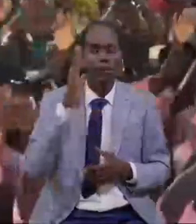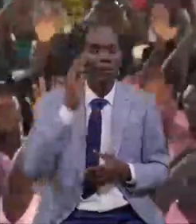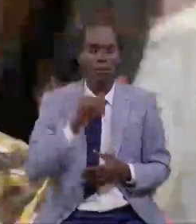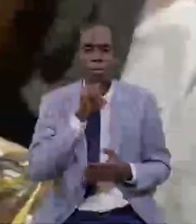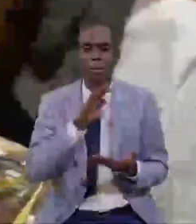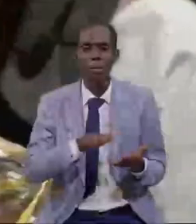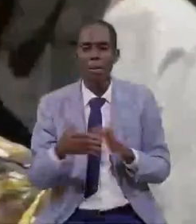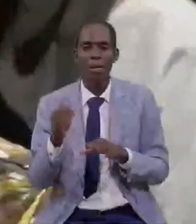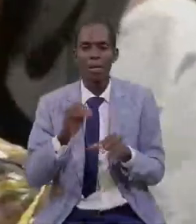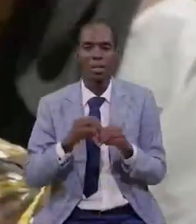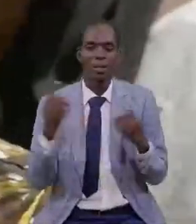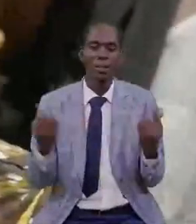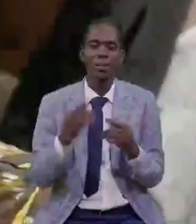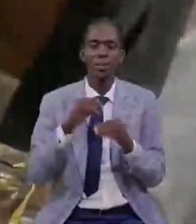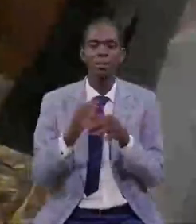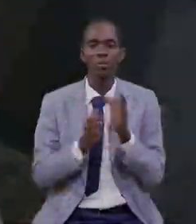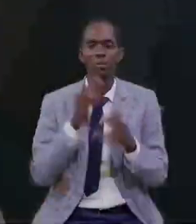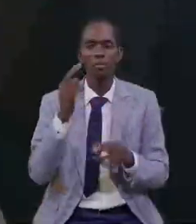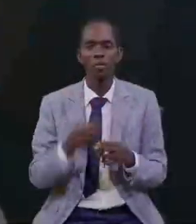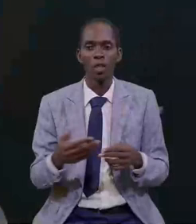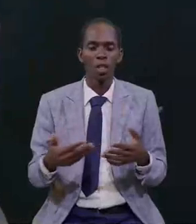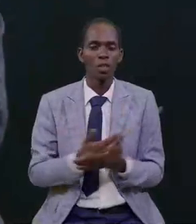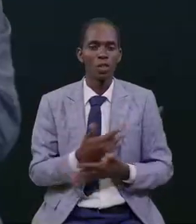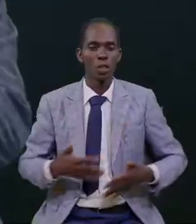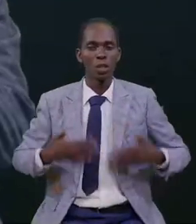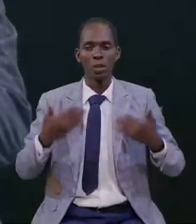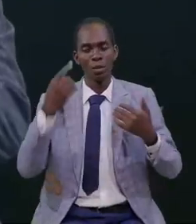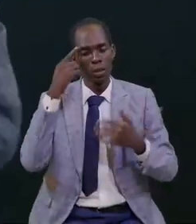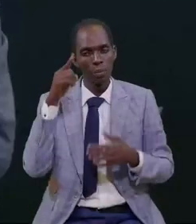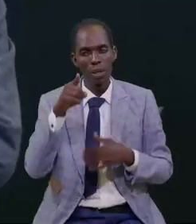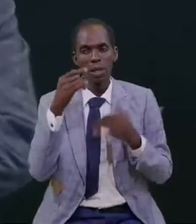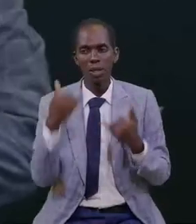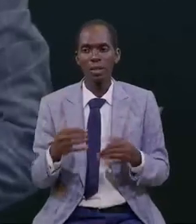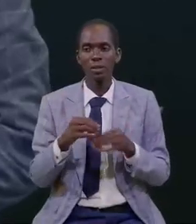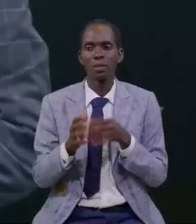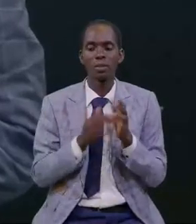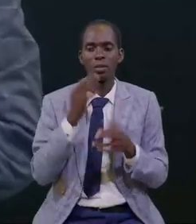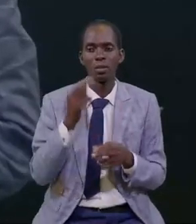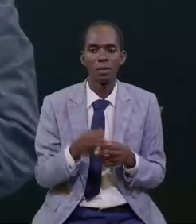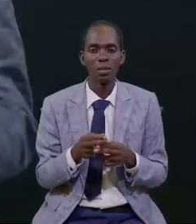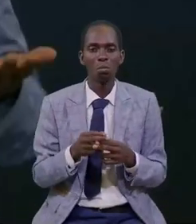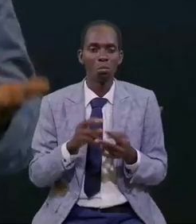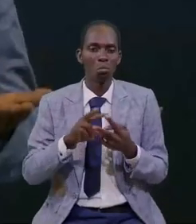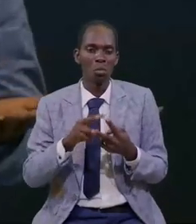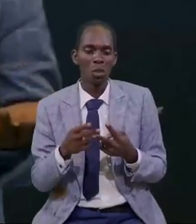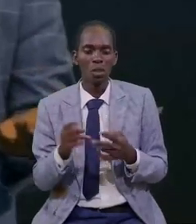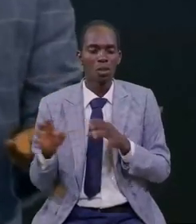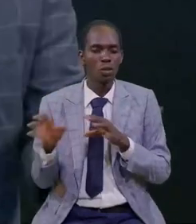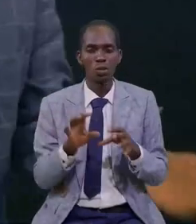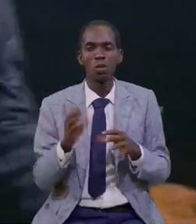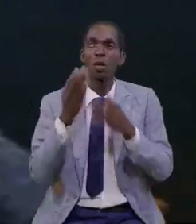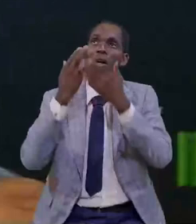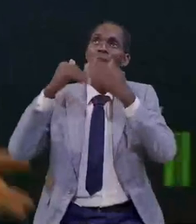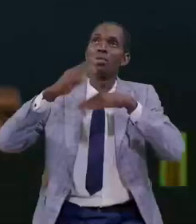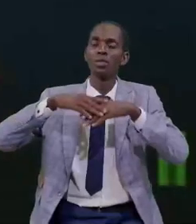le péché la nouvelle vie est venue maintenant le ciel ne te condamne